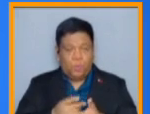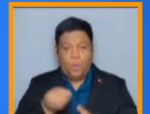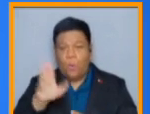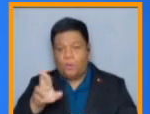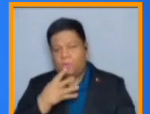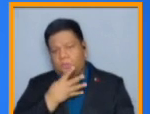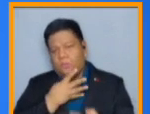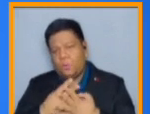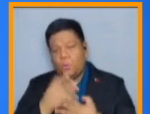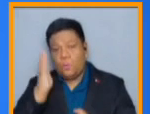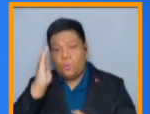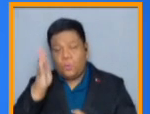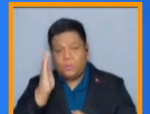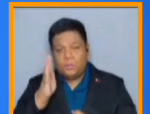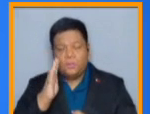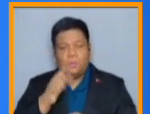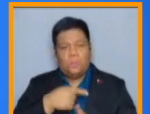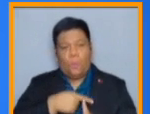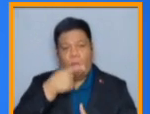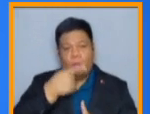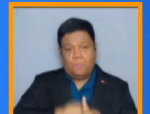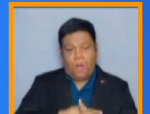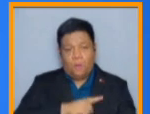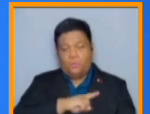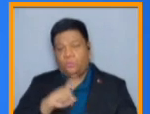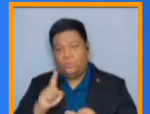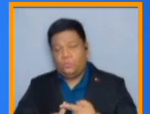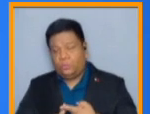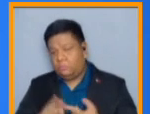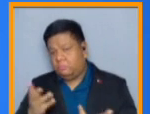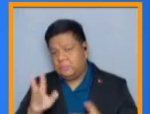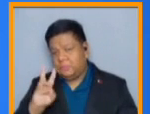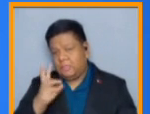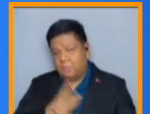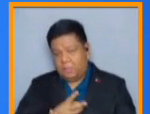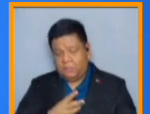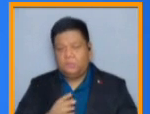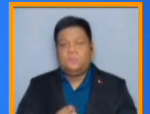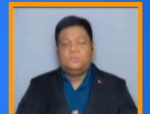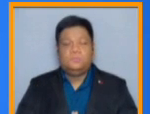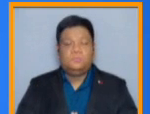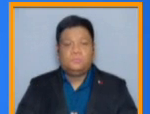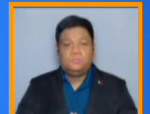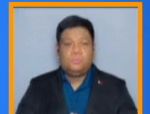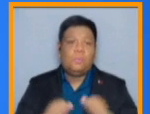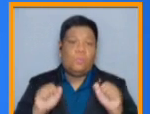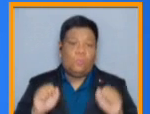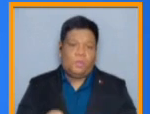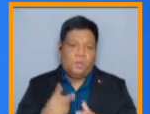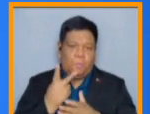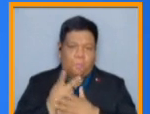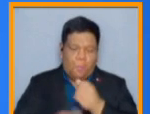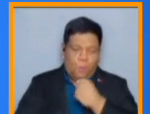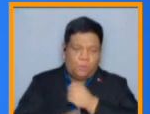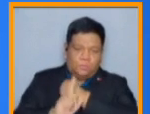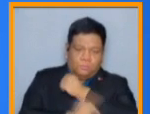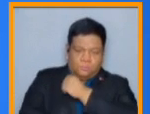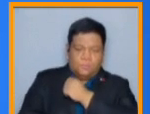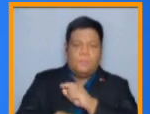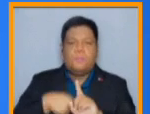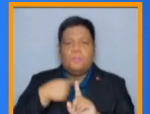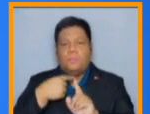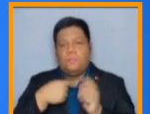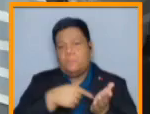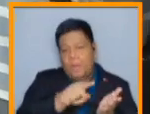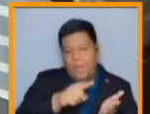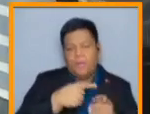isang buwan pero hindi hihigit ng 6 na buwan. Pwede ring parehong fine at imprisonment. Depende sa magiging desisyon ng